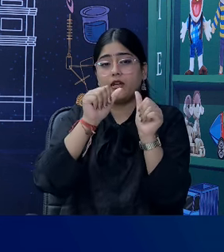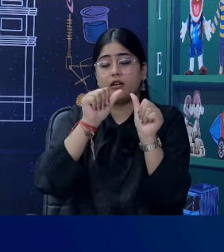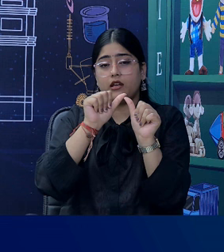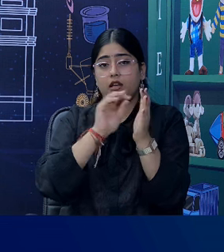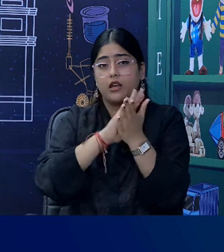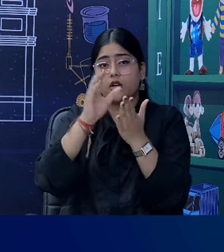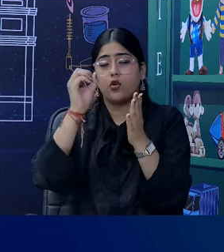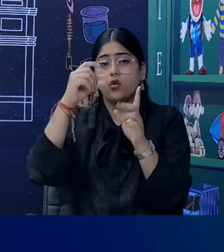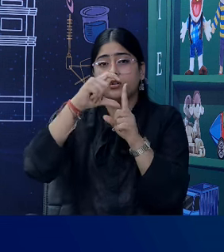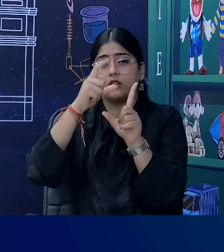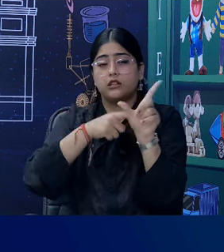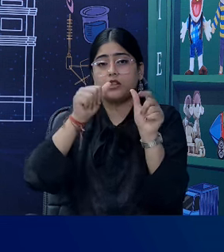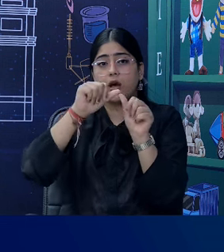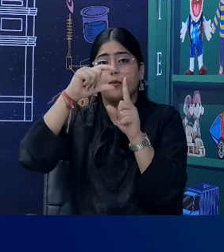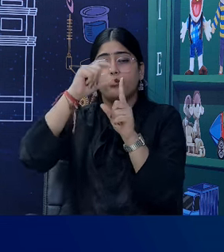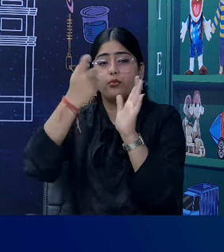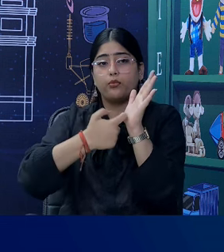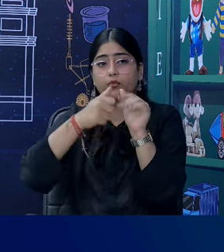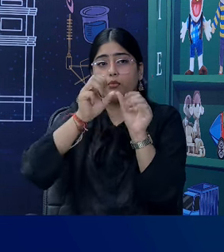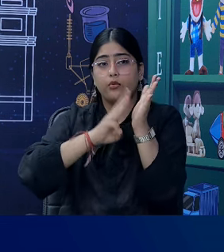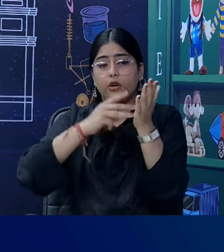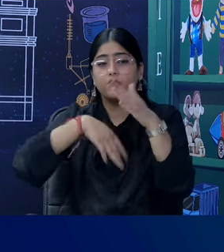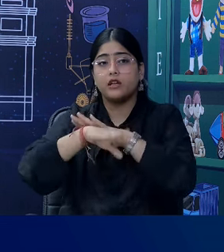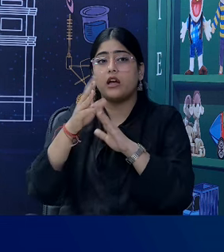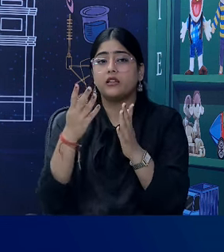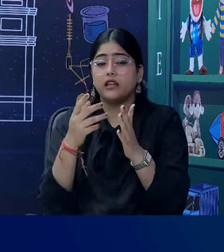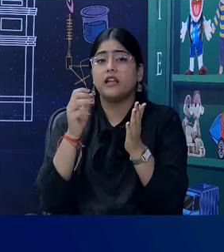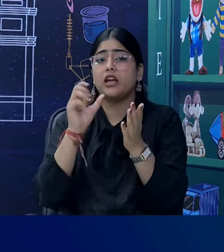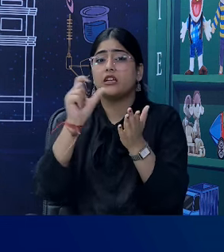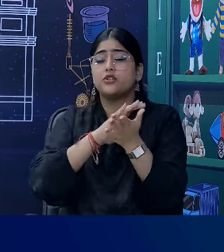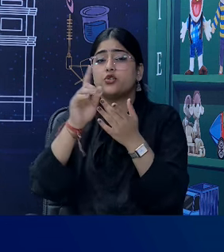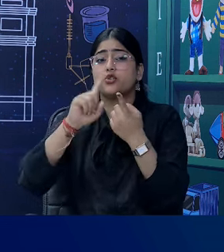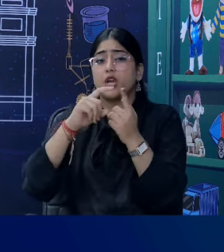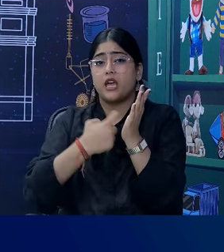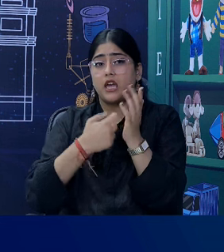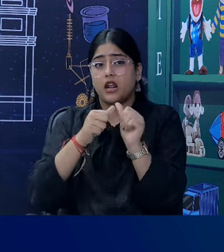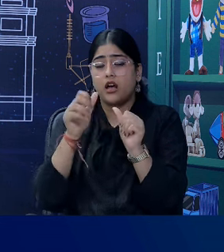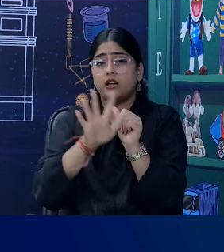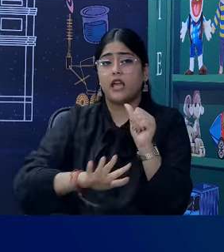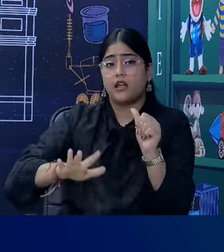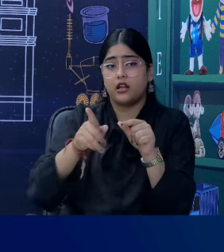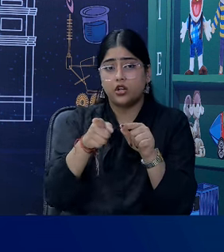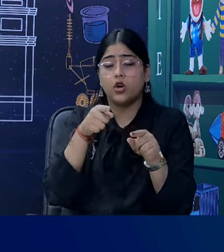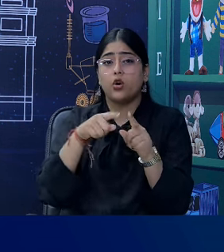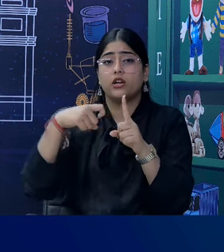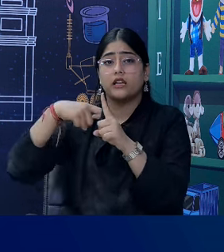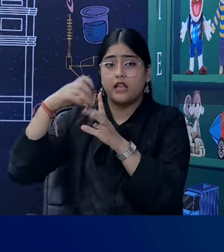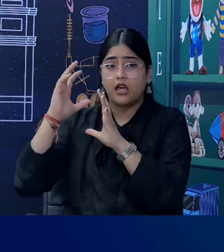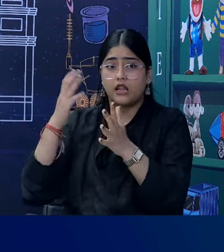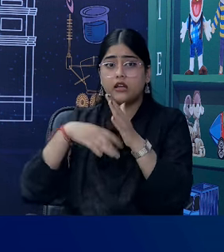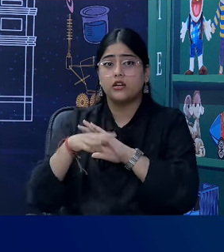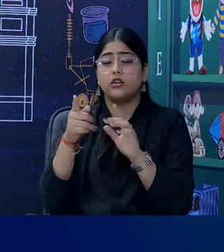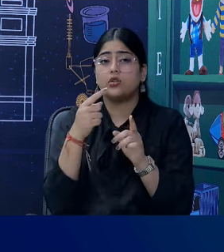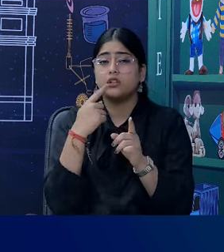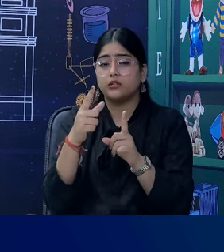में और इस इलाके में ज्यादातर मलयालम भाषा ही बोली जाती थी और वहां के जो सम्राट लोग थे राजा लोग थे वो